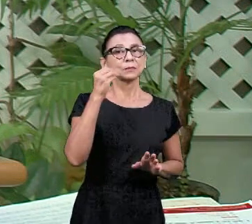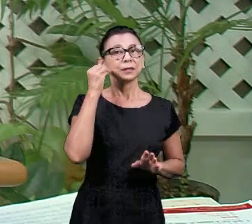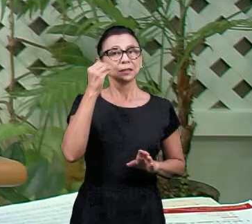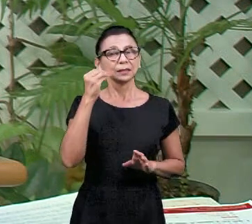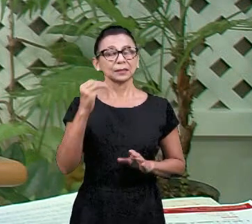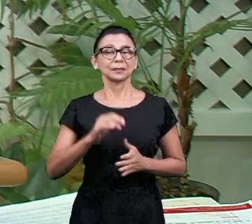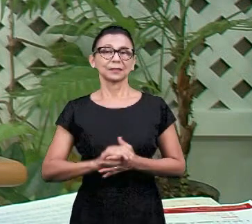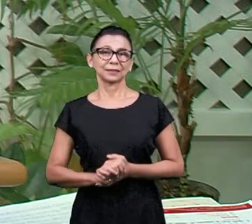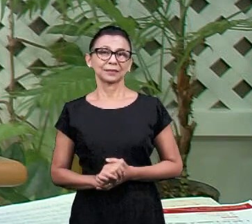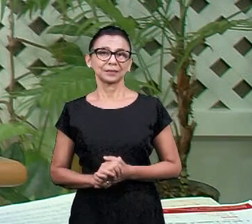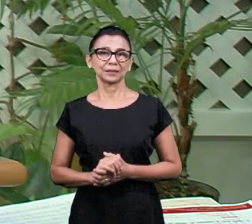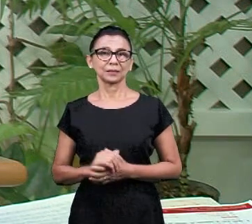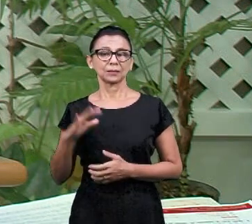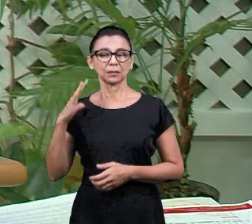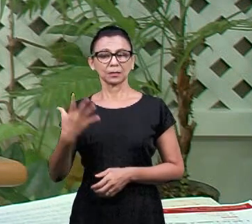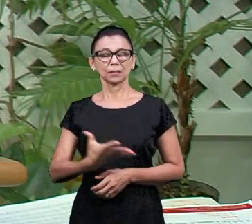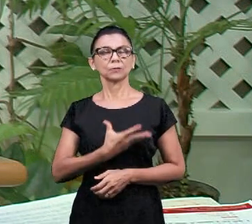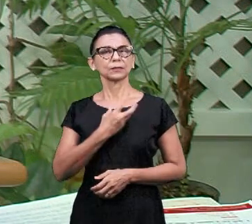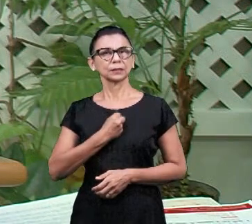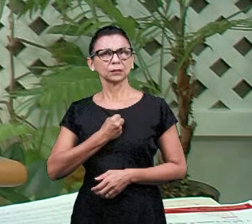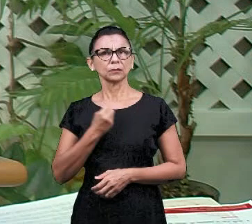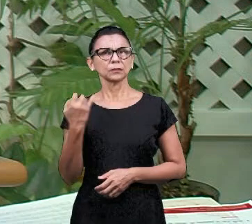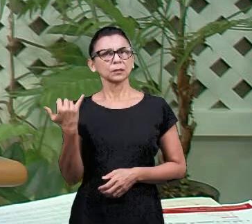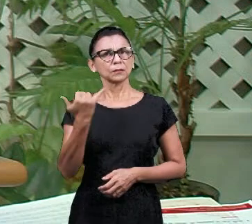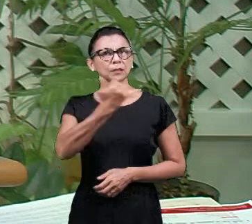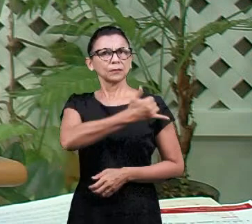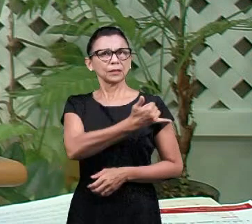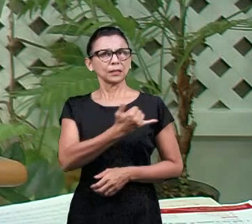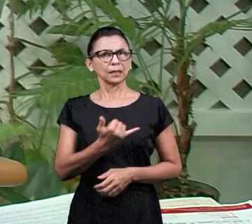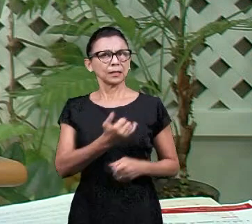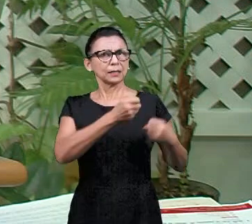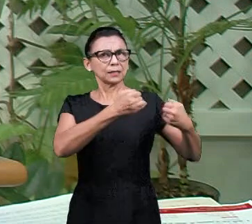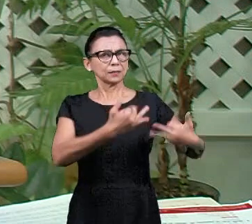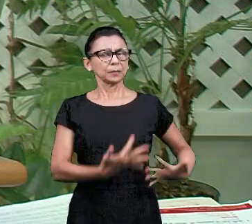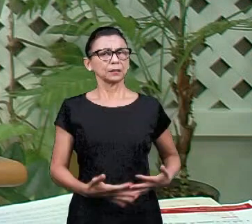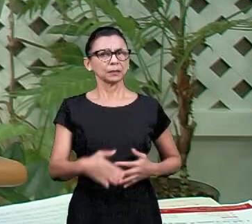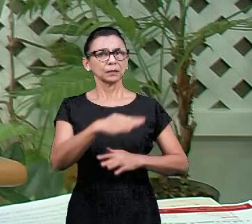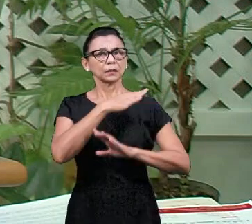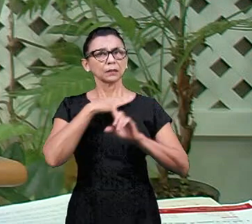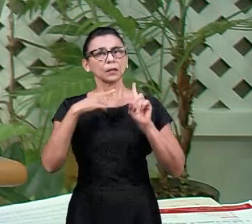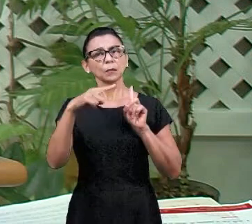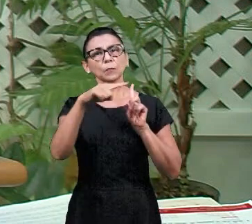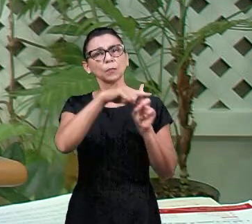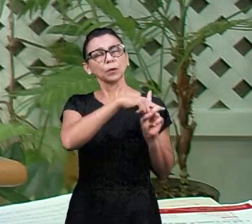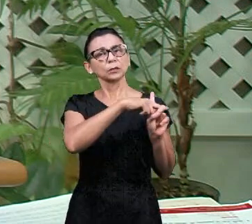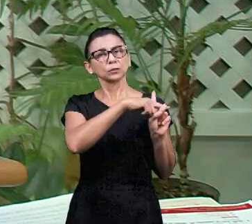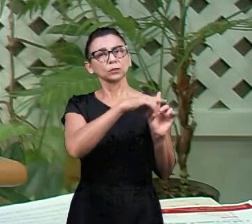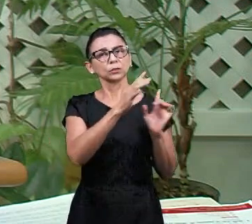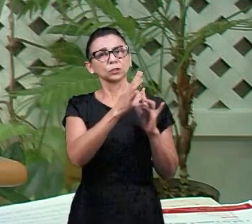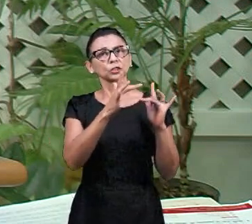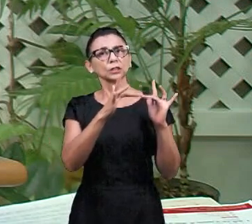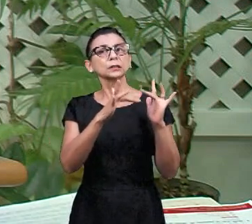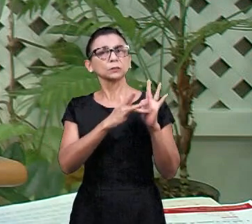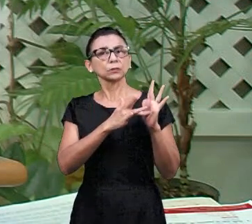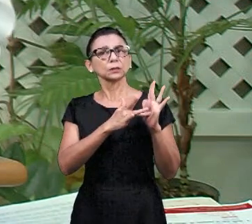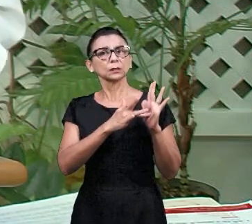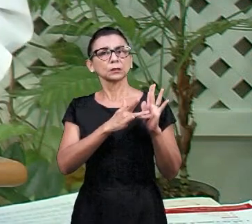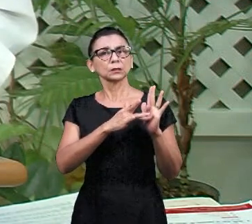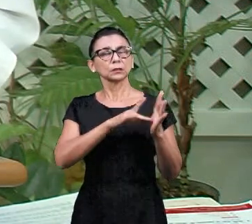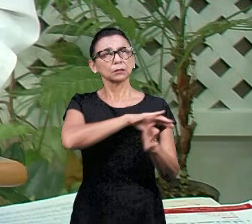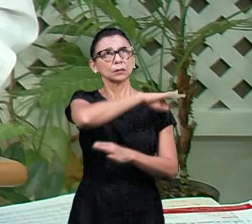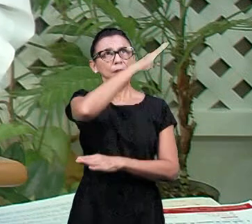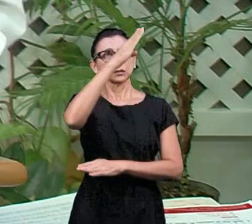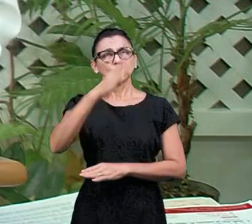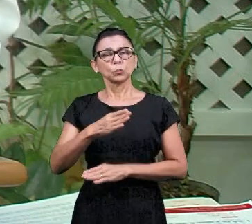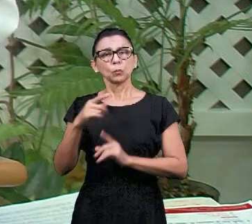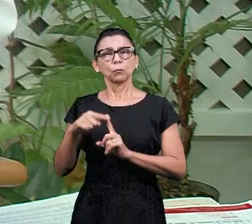lui, qui parle de la mort, sacrifice du Seigneur Jésus, qu'il a été pressé au Gethsémani. Au mont des Oliviers, il a